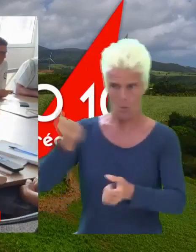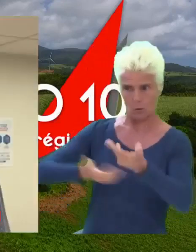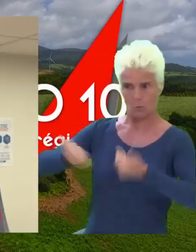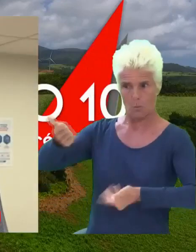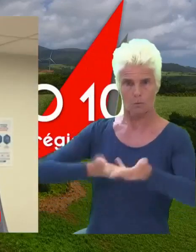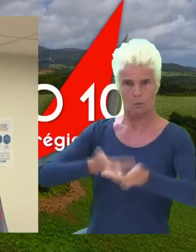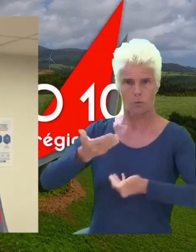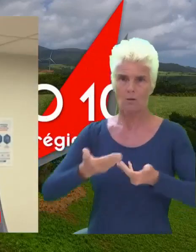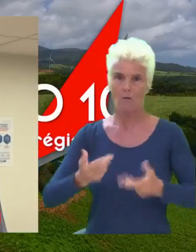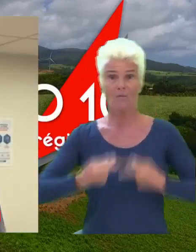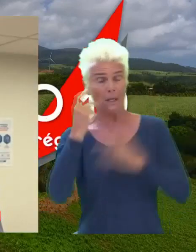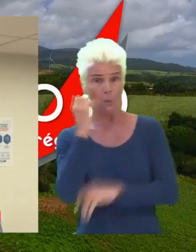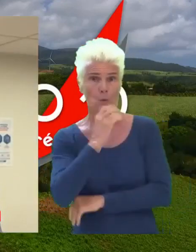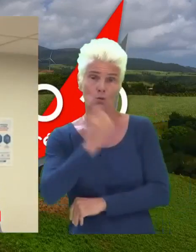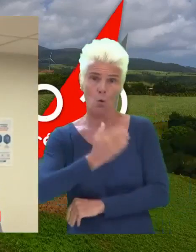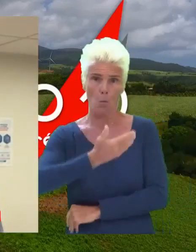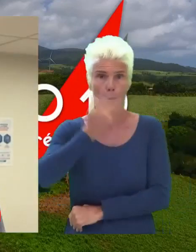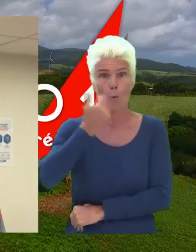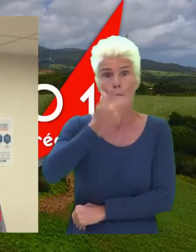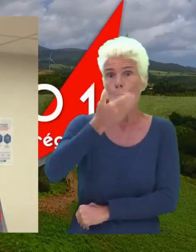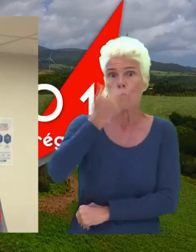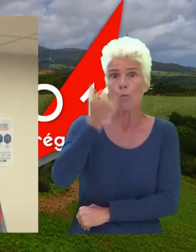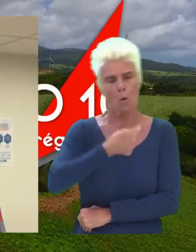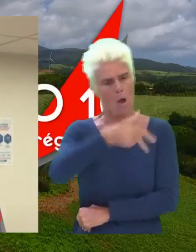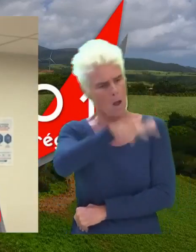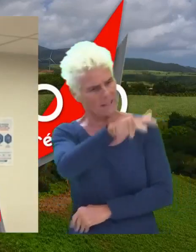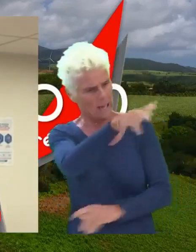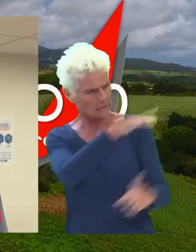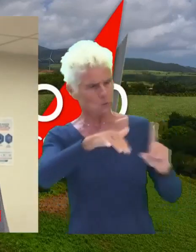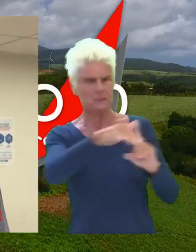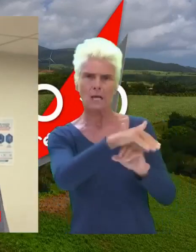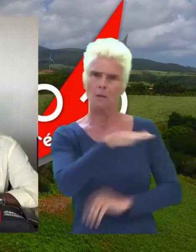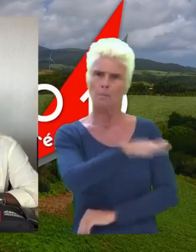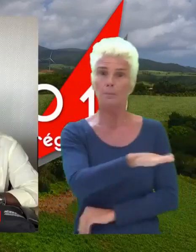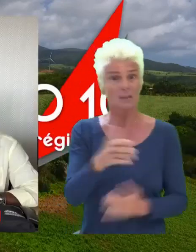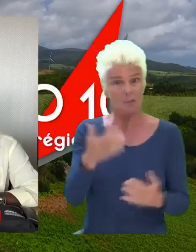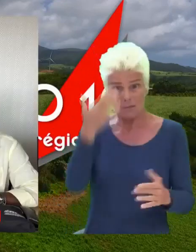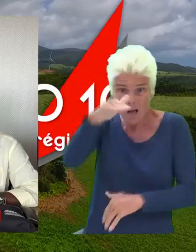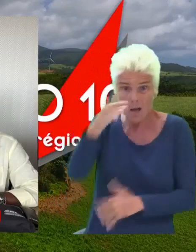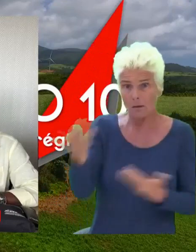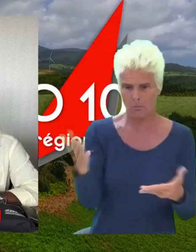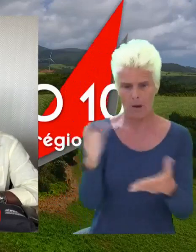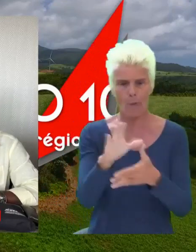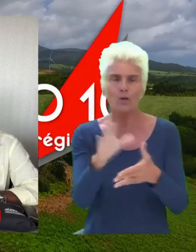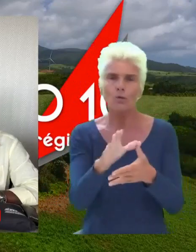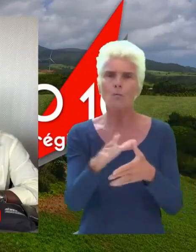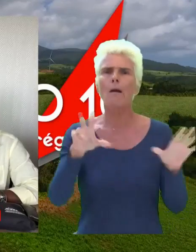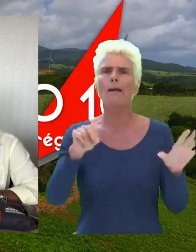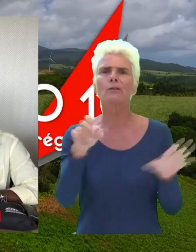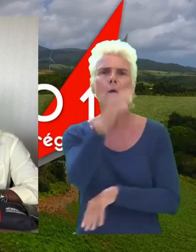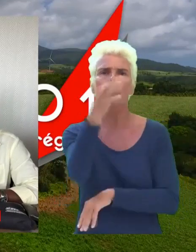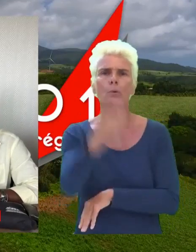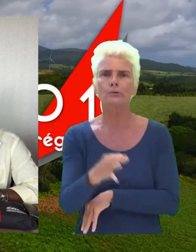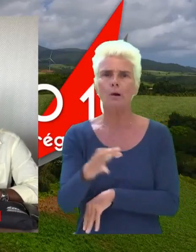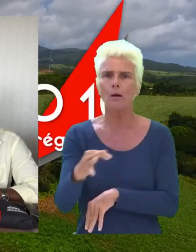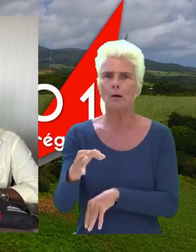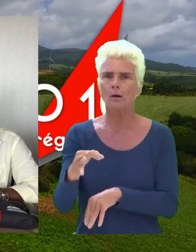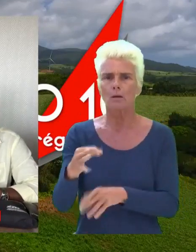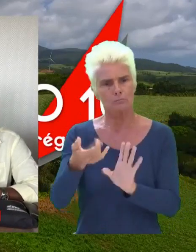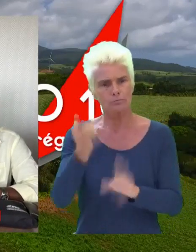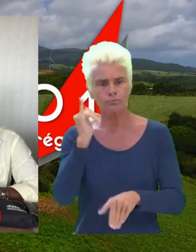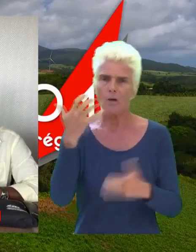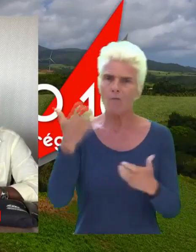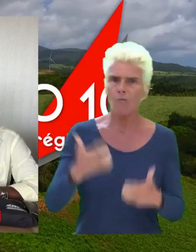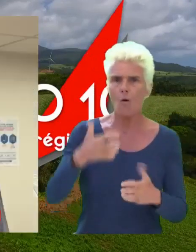d'améliorer euh l'habitat social notreomè en Guadeloupe vous le savez vous avez 80 % de la population qui est éligible au logement